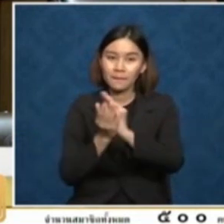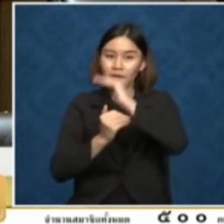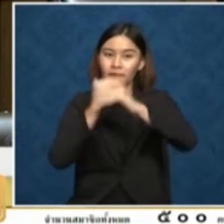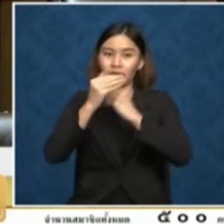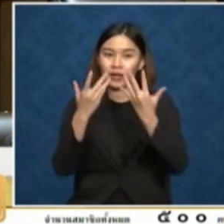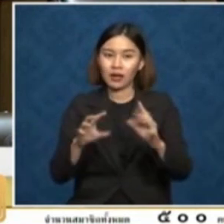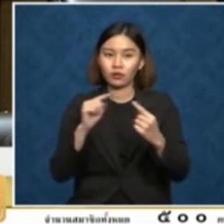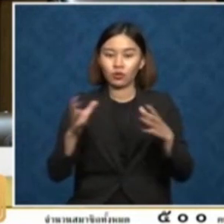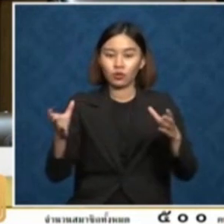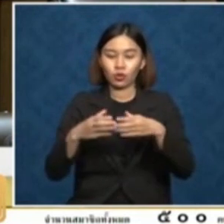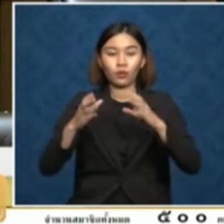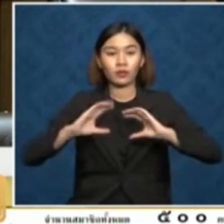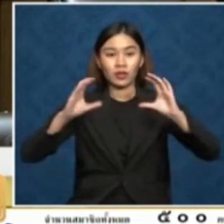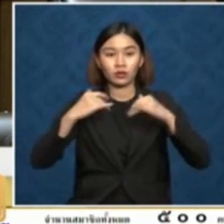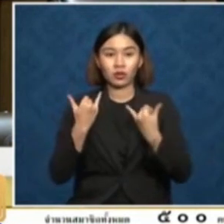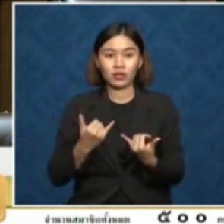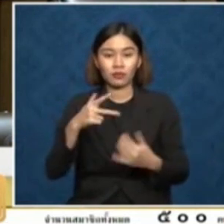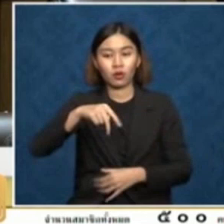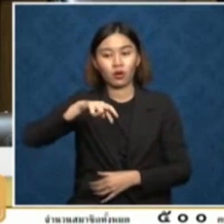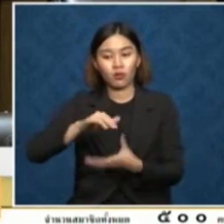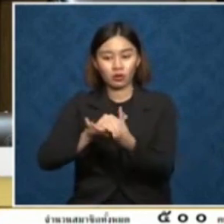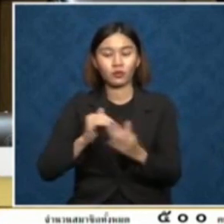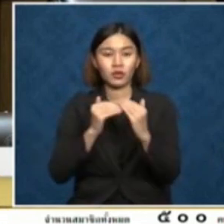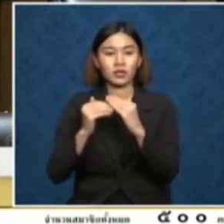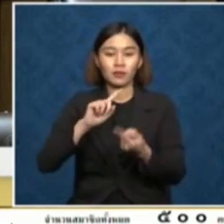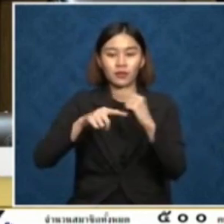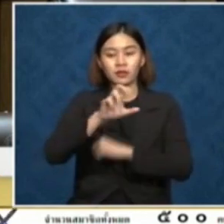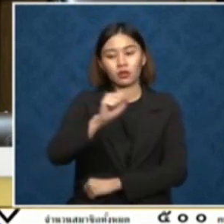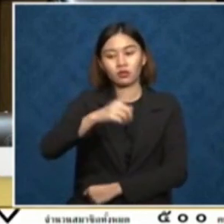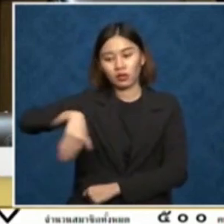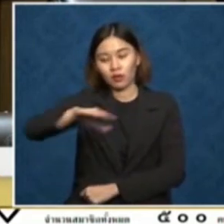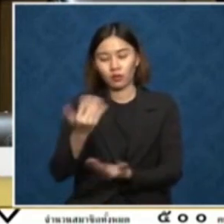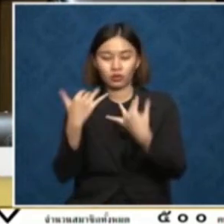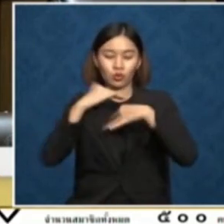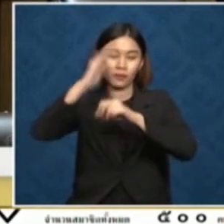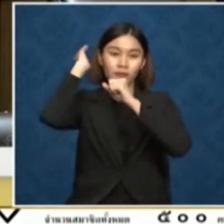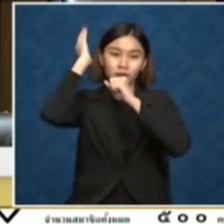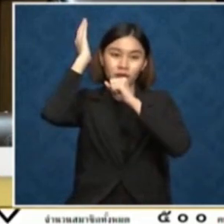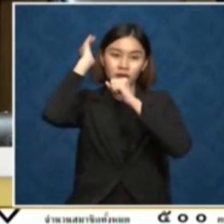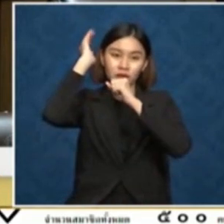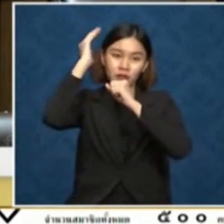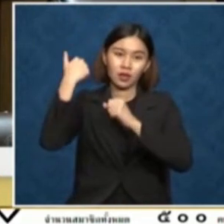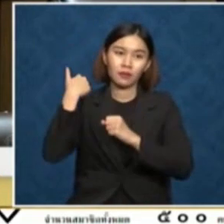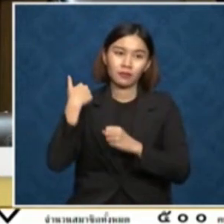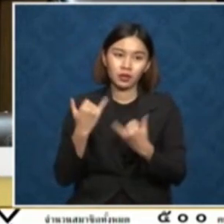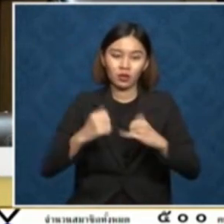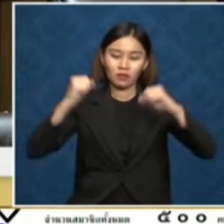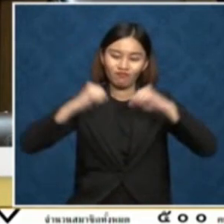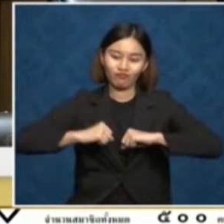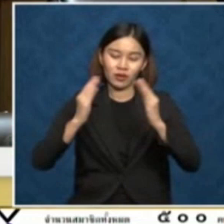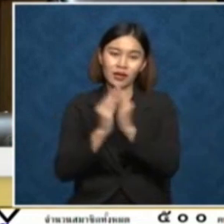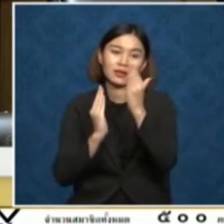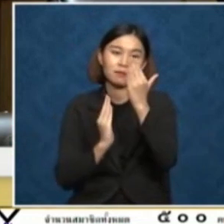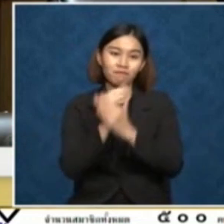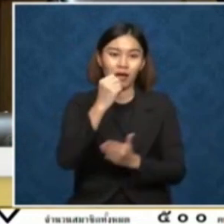เท่าเทียมระหว่างเพศที่เกิดขึ้นในปีพ.ศ. 2558ที่ถึงแม้ว่าจะยังไม่มีแนวนโยบายในการไปปฏิบัติอย่างชัดเจนแต่ก็ถือว่ากฎหมายของ